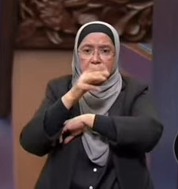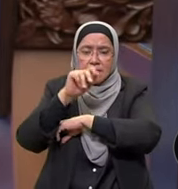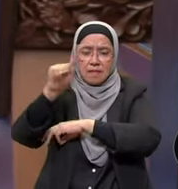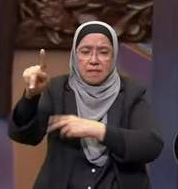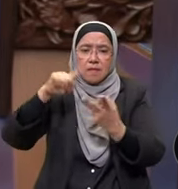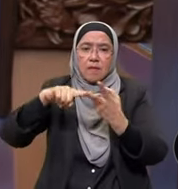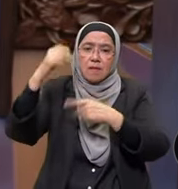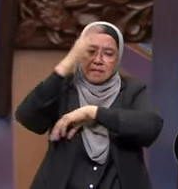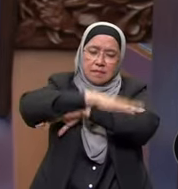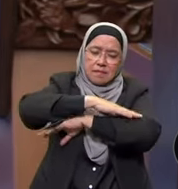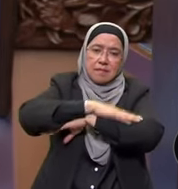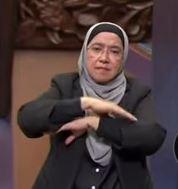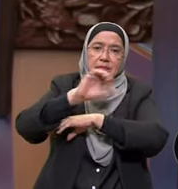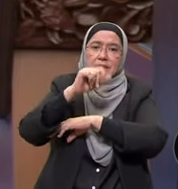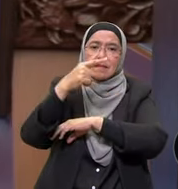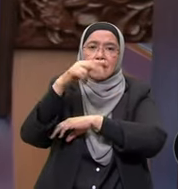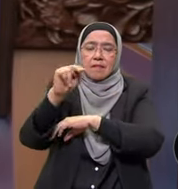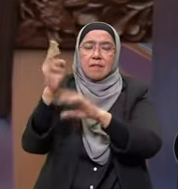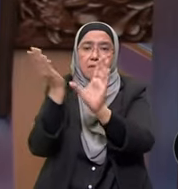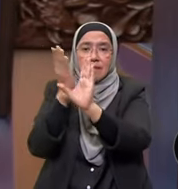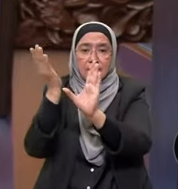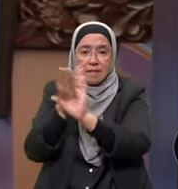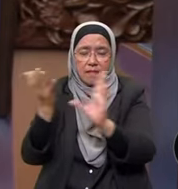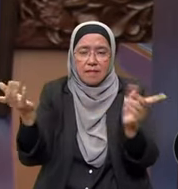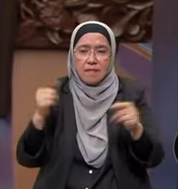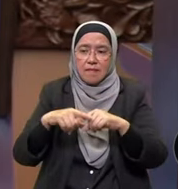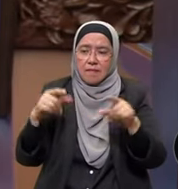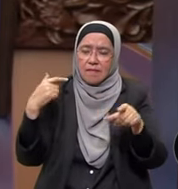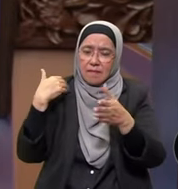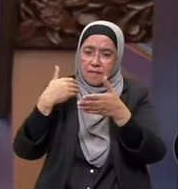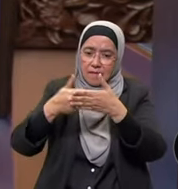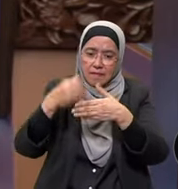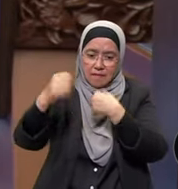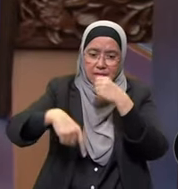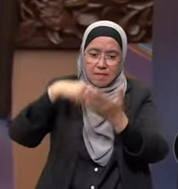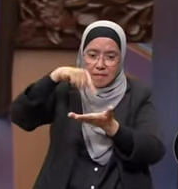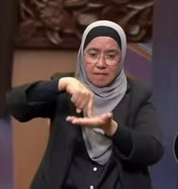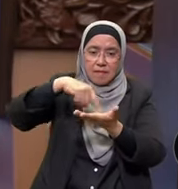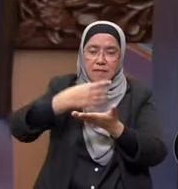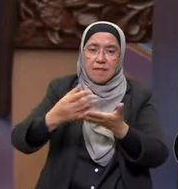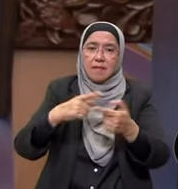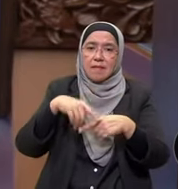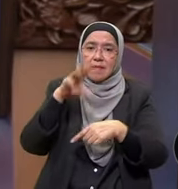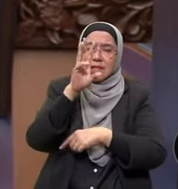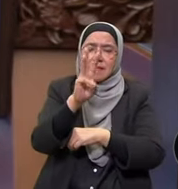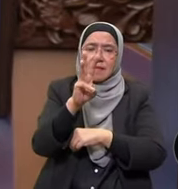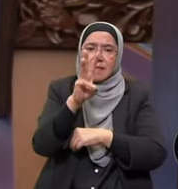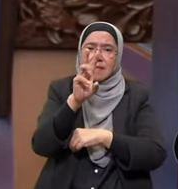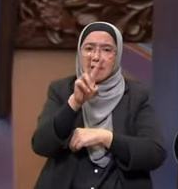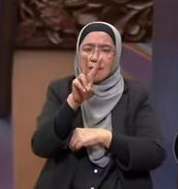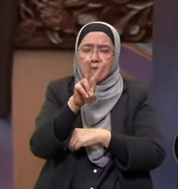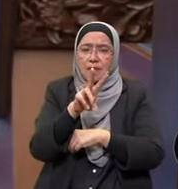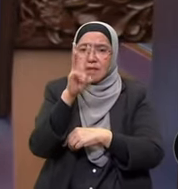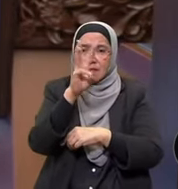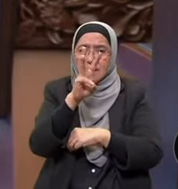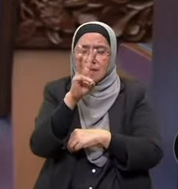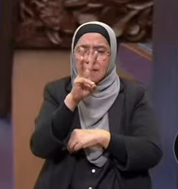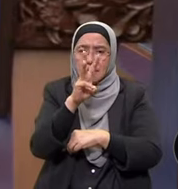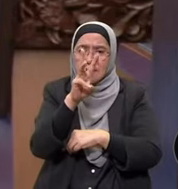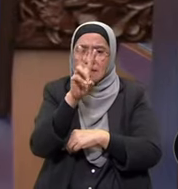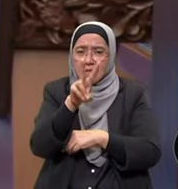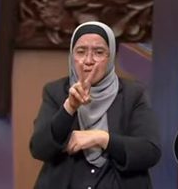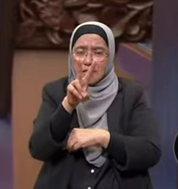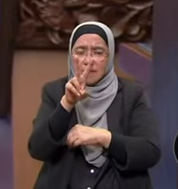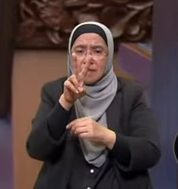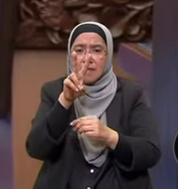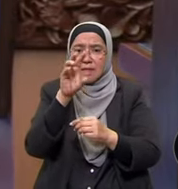2024 seramai 872,000 ahli atau 10.2% Dar daripada ahli